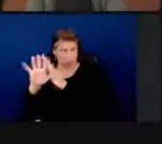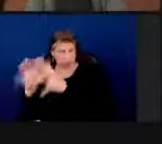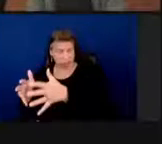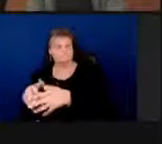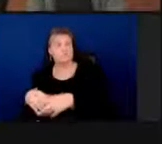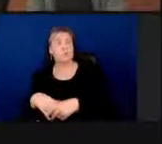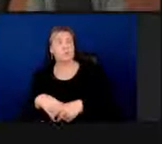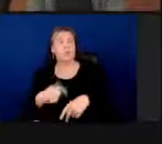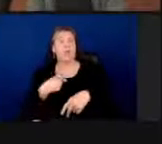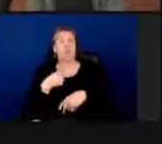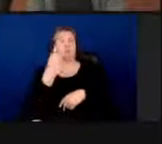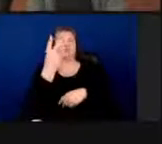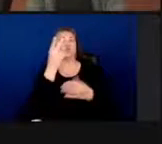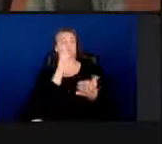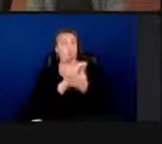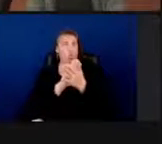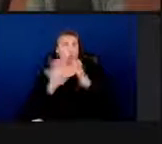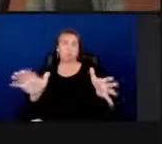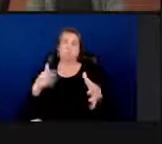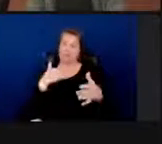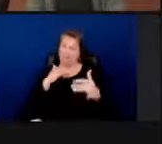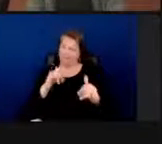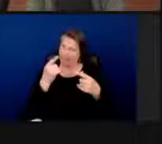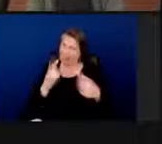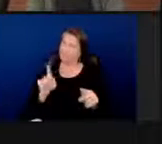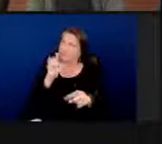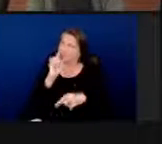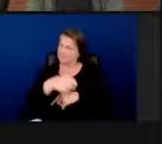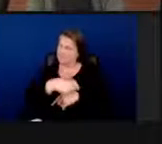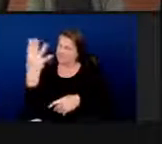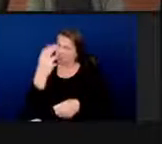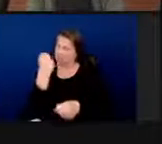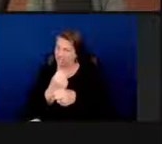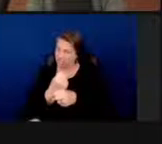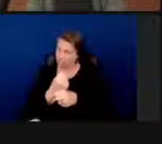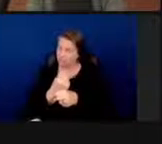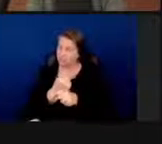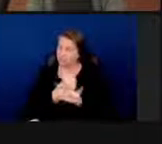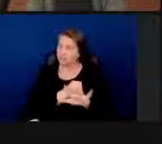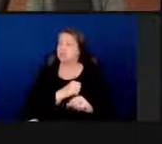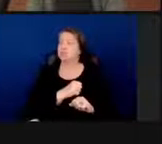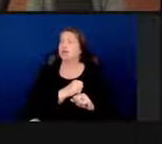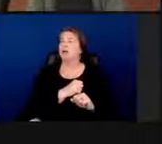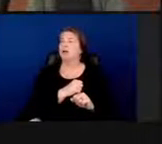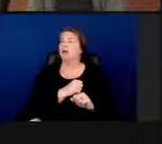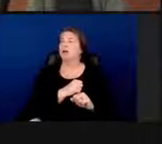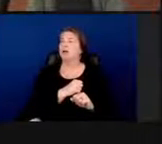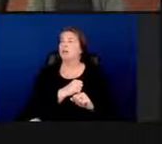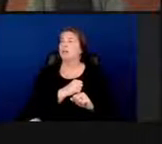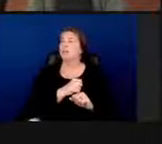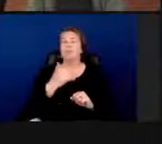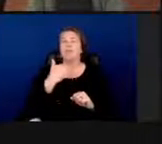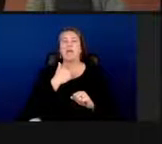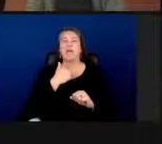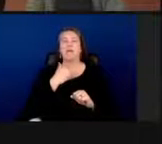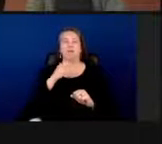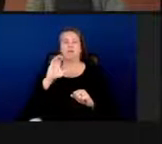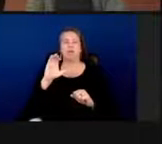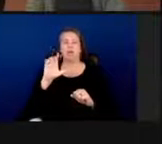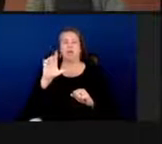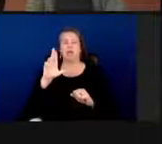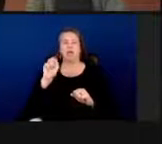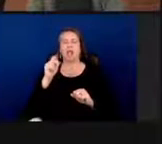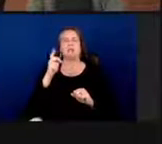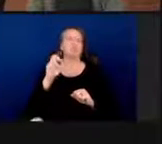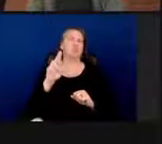إذا عندما يكون لديك مدرستين وهذا الأمر مستكمل لسنوات متعددة، حيث لدينا